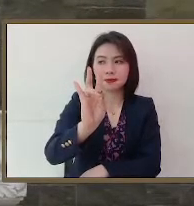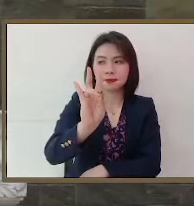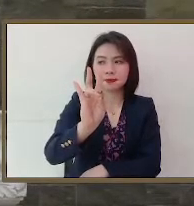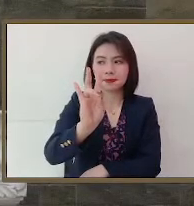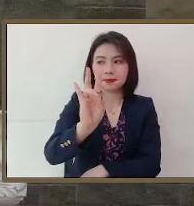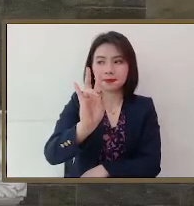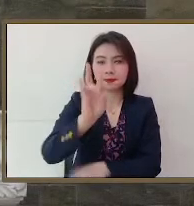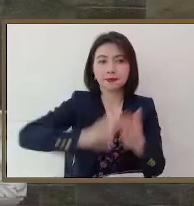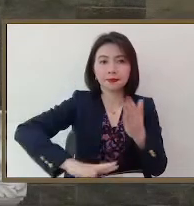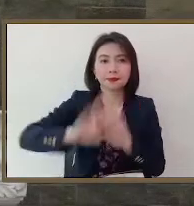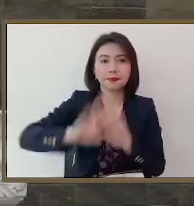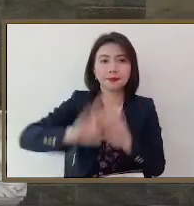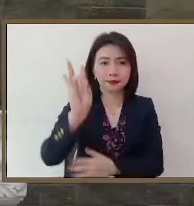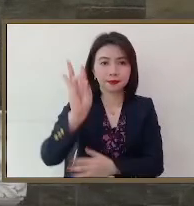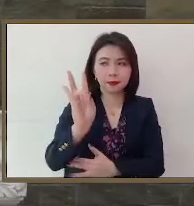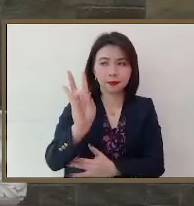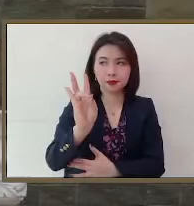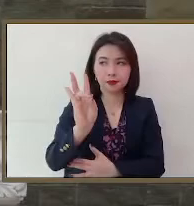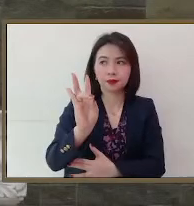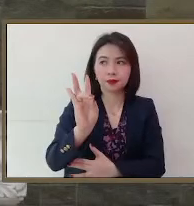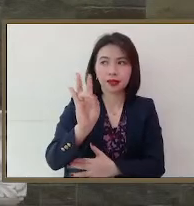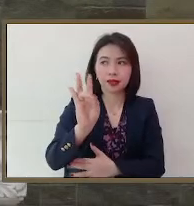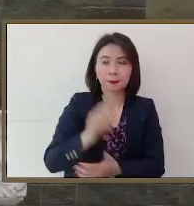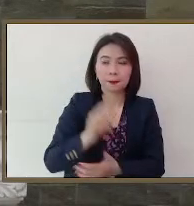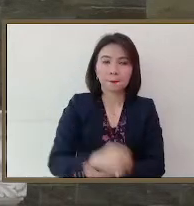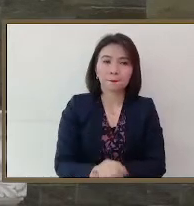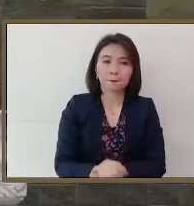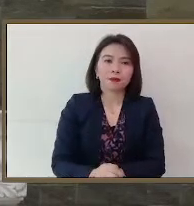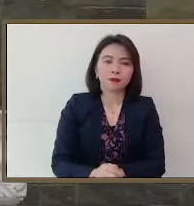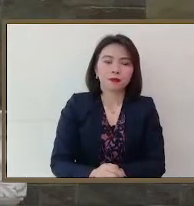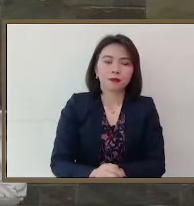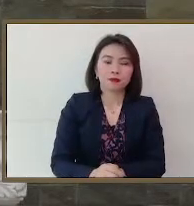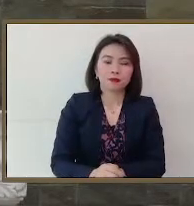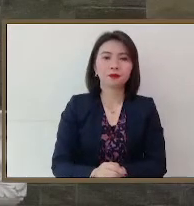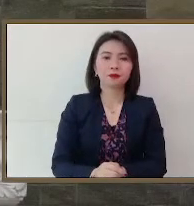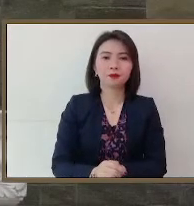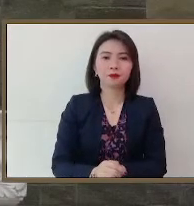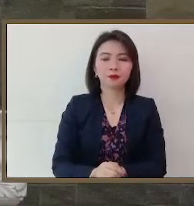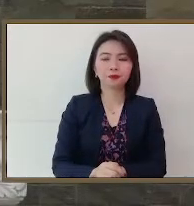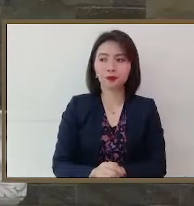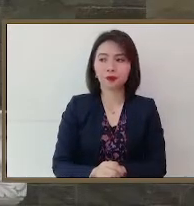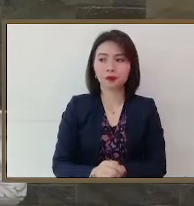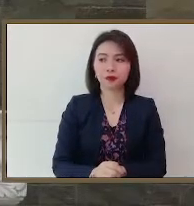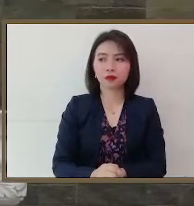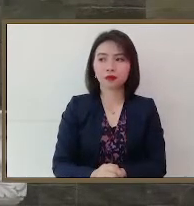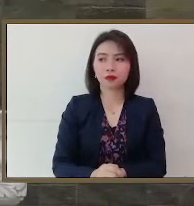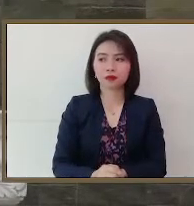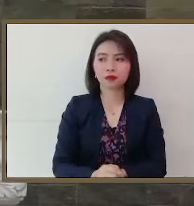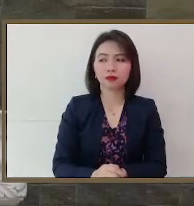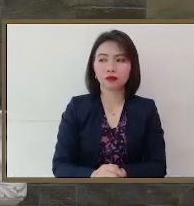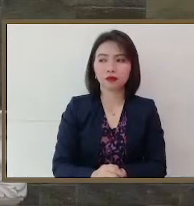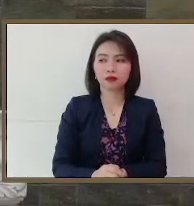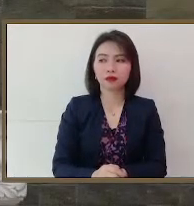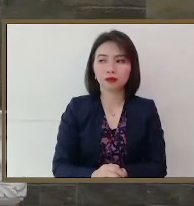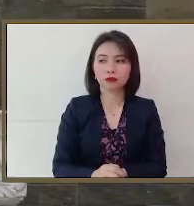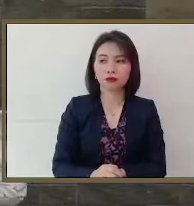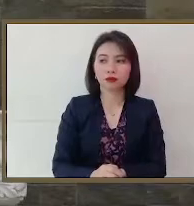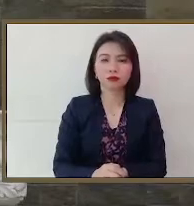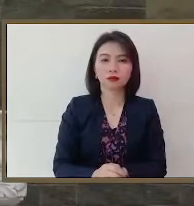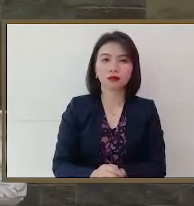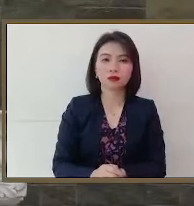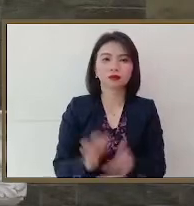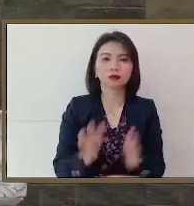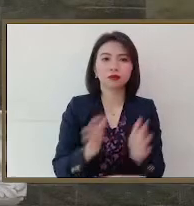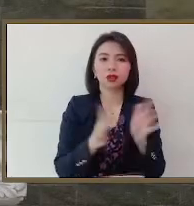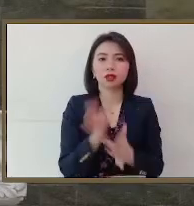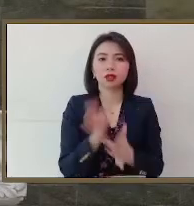God. Thou shalt not tempt the Lord thy God. That's all. He gave him